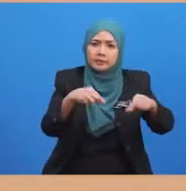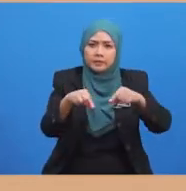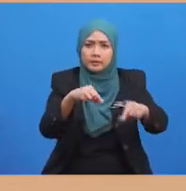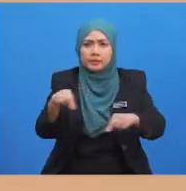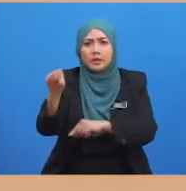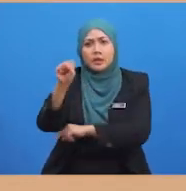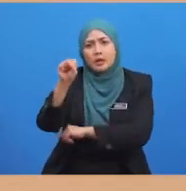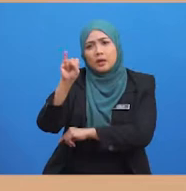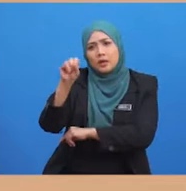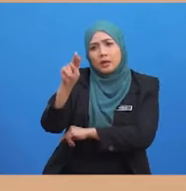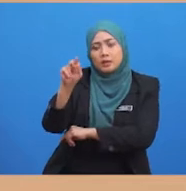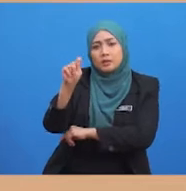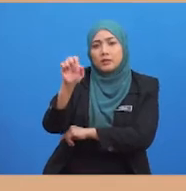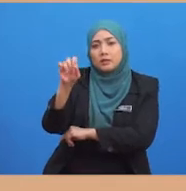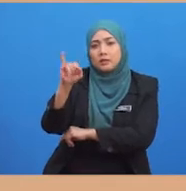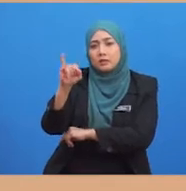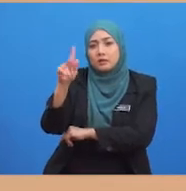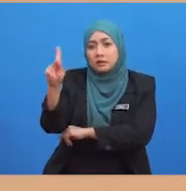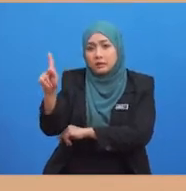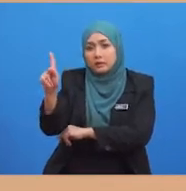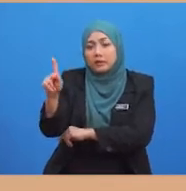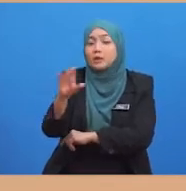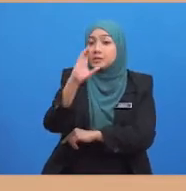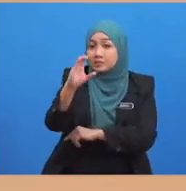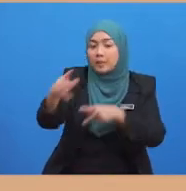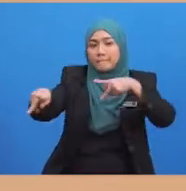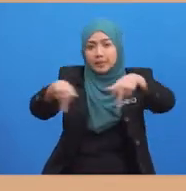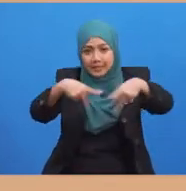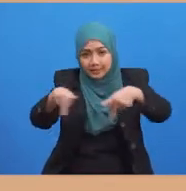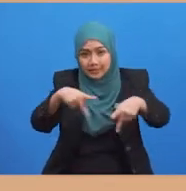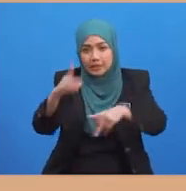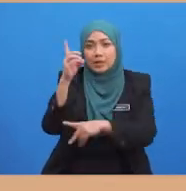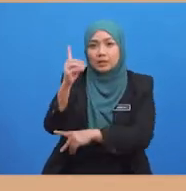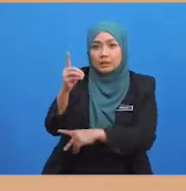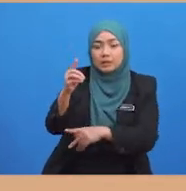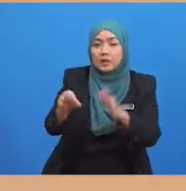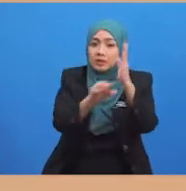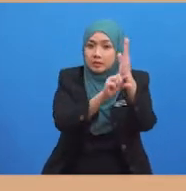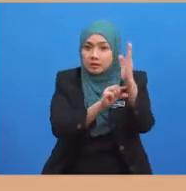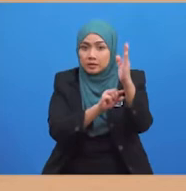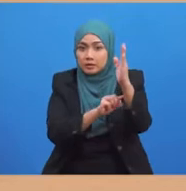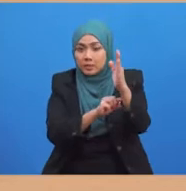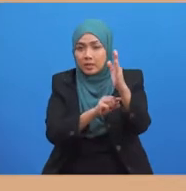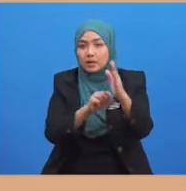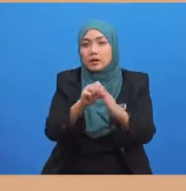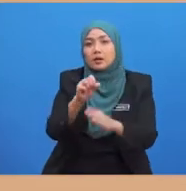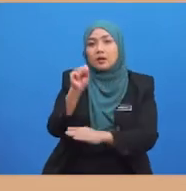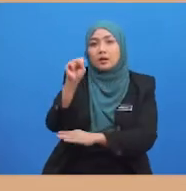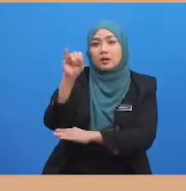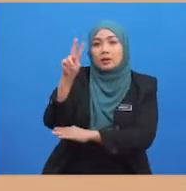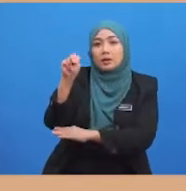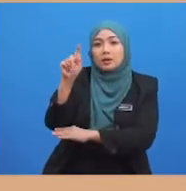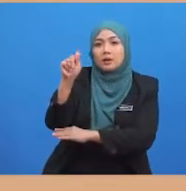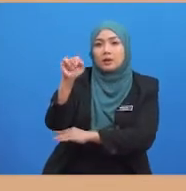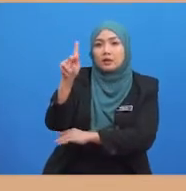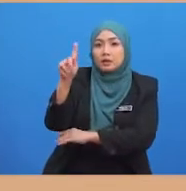sintetik, C. Plastik dan D. Getah sintetik. Anda diberi